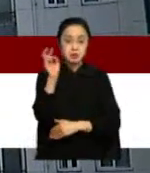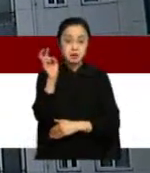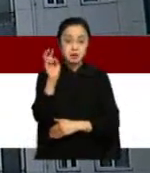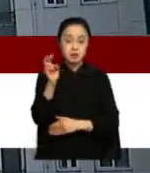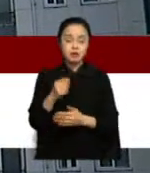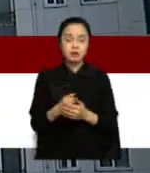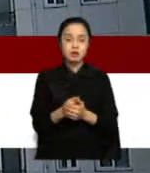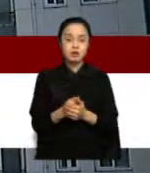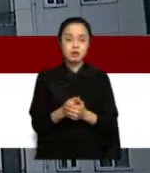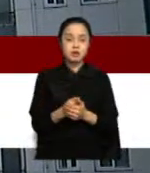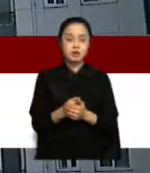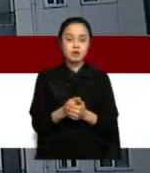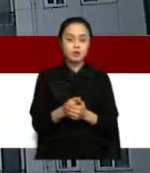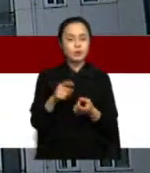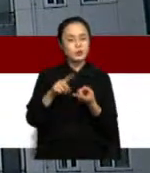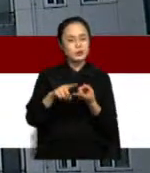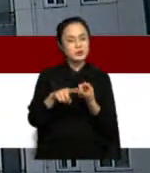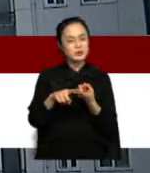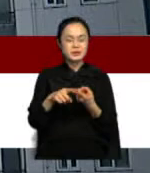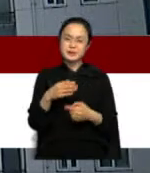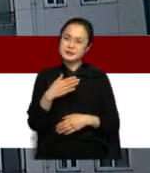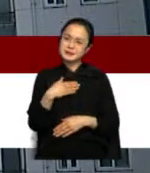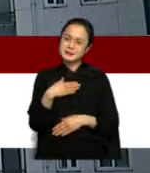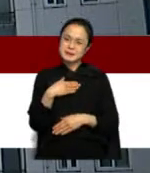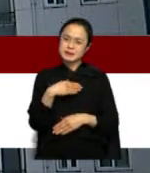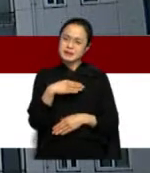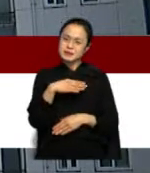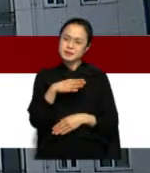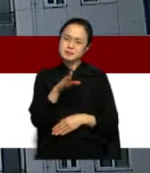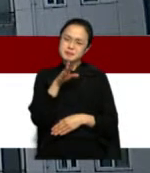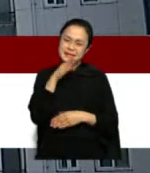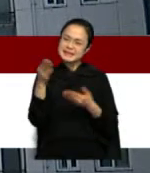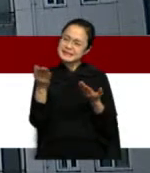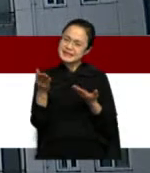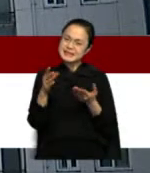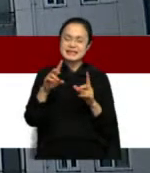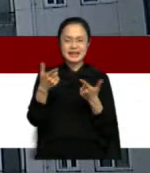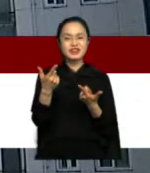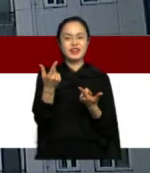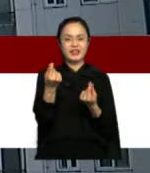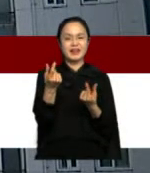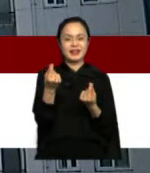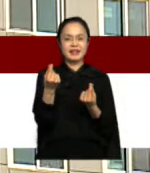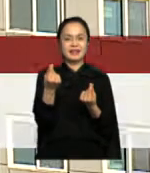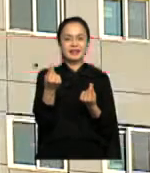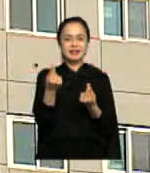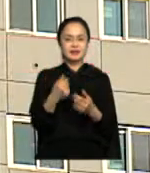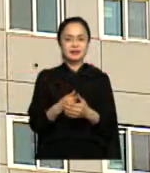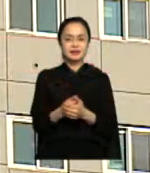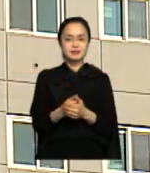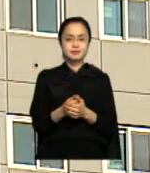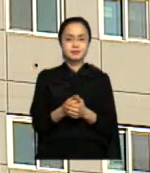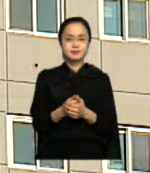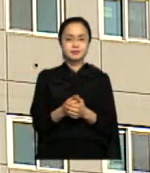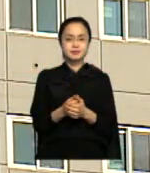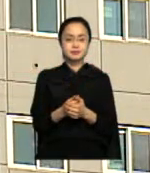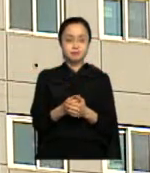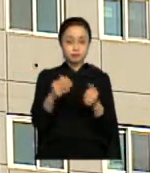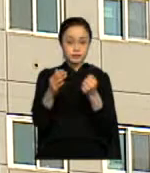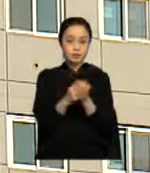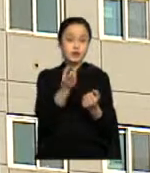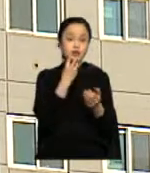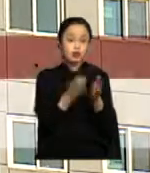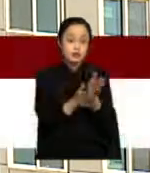있는데요 뭐 어쨌든 그거는 좀 바람직한 방향의 아니죠 일반 여인 00 이용할 수 있어야 됩니다 이 때문에 서울시는